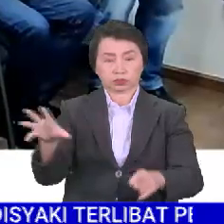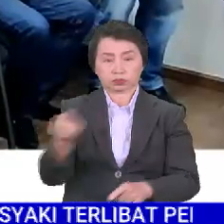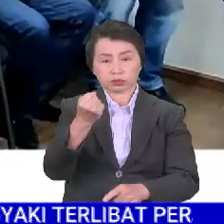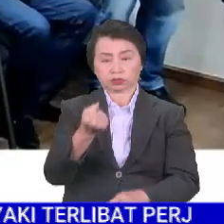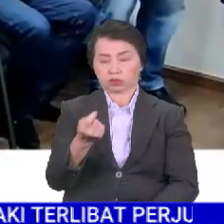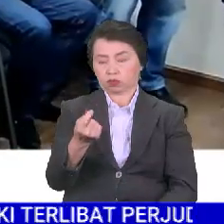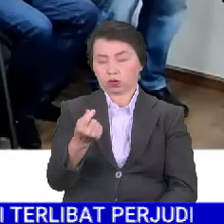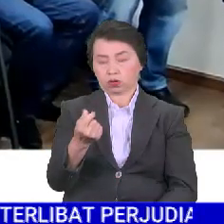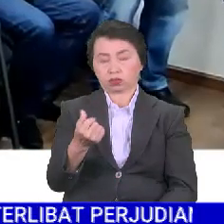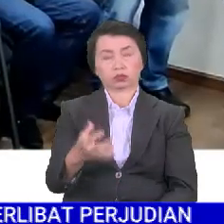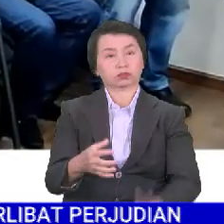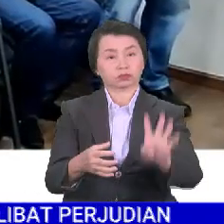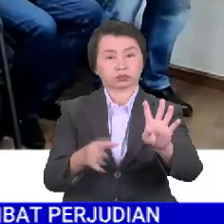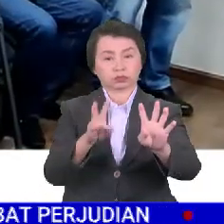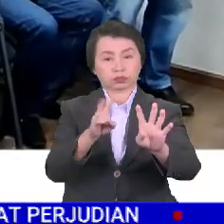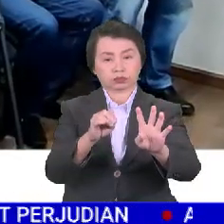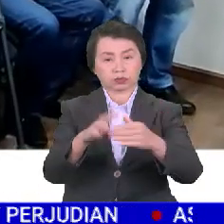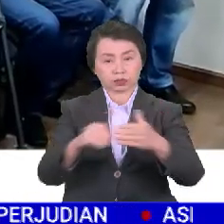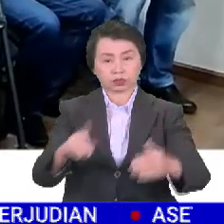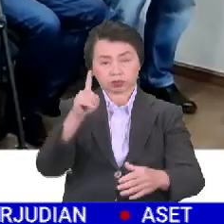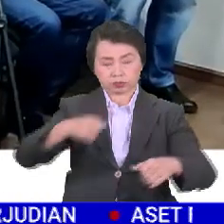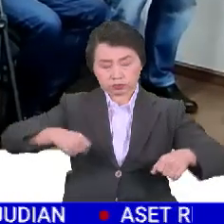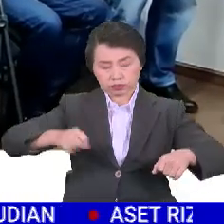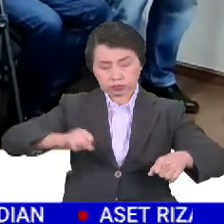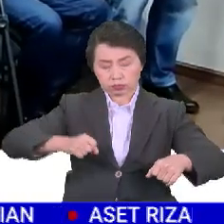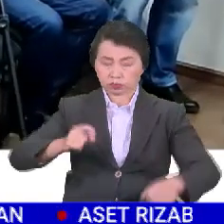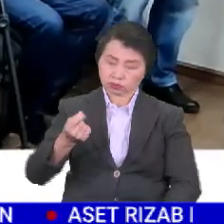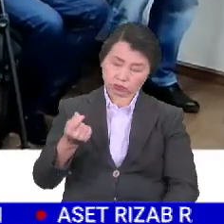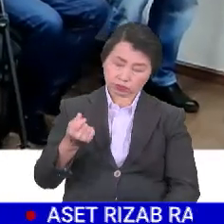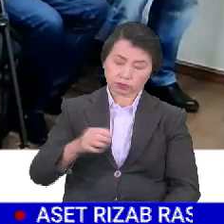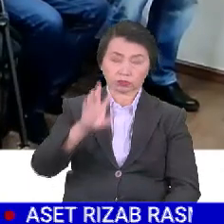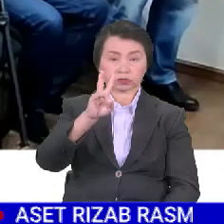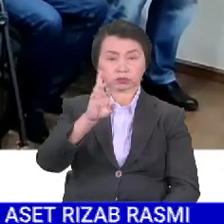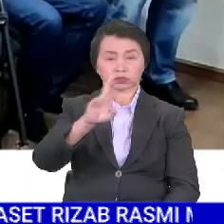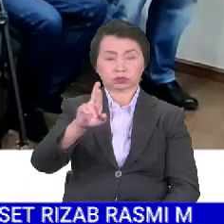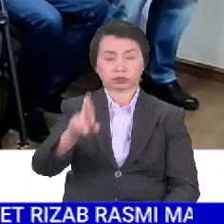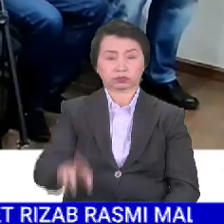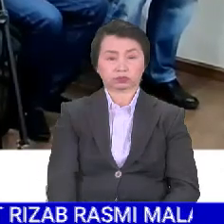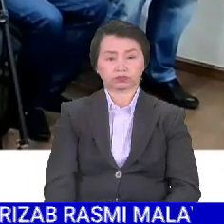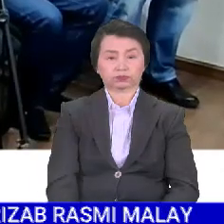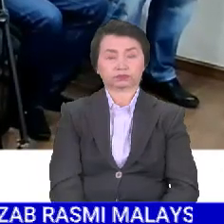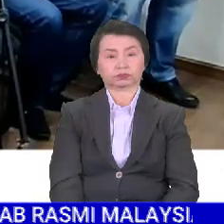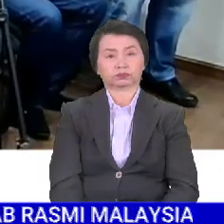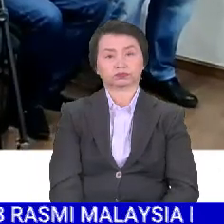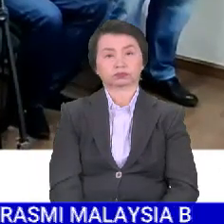uang tunai bernilai 470 bernilai anggaran 7000 ringgit